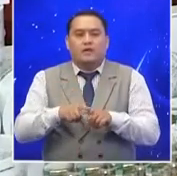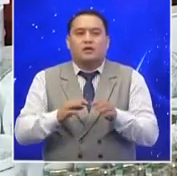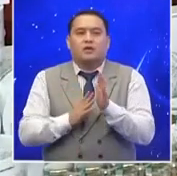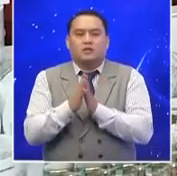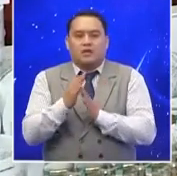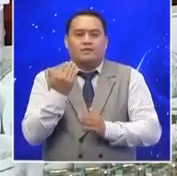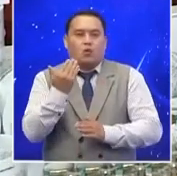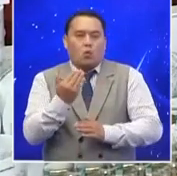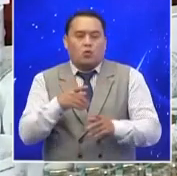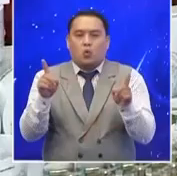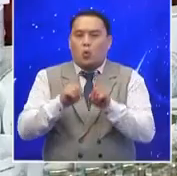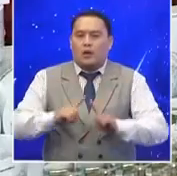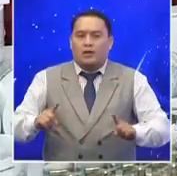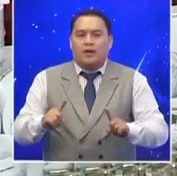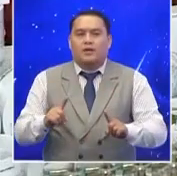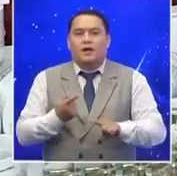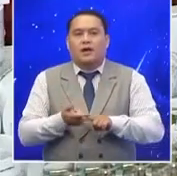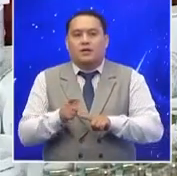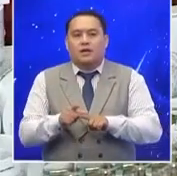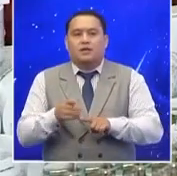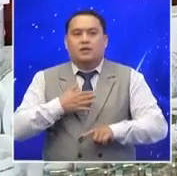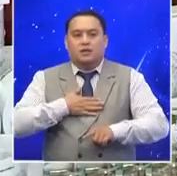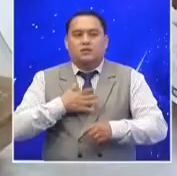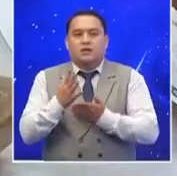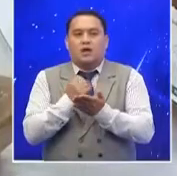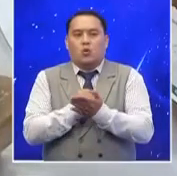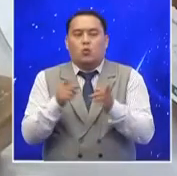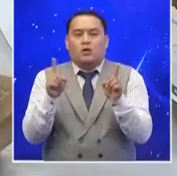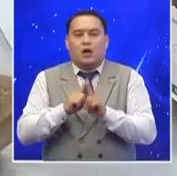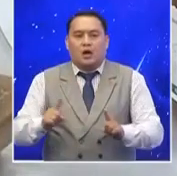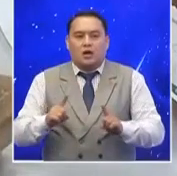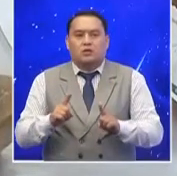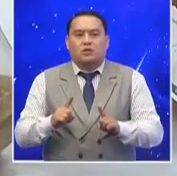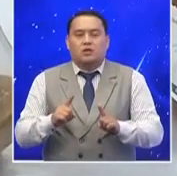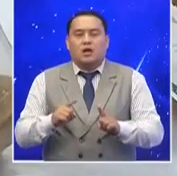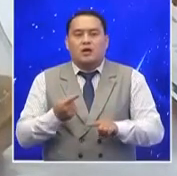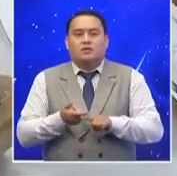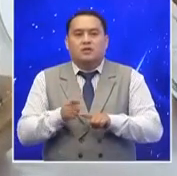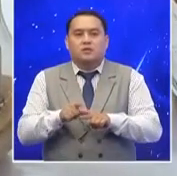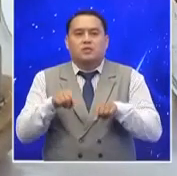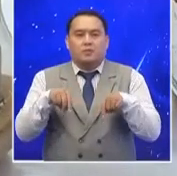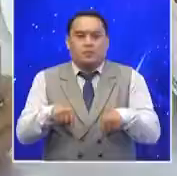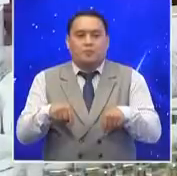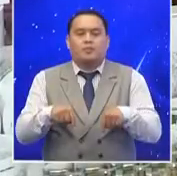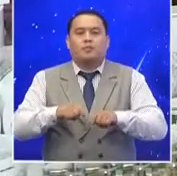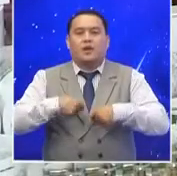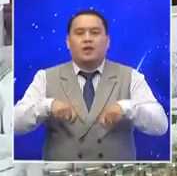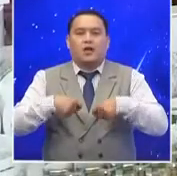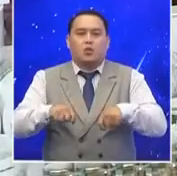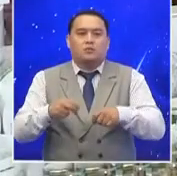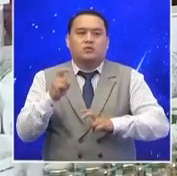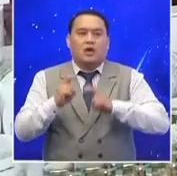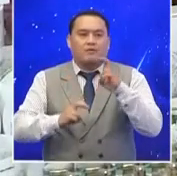растений. В чем уникальность этих растений? Наши растения сохранили уникальный генетический код. И здесь мы продаем по ценам завода.